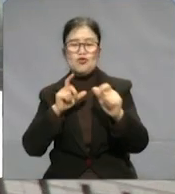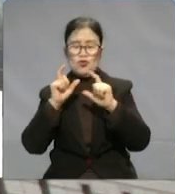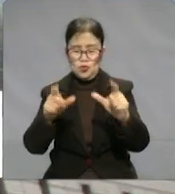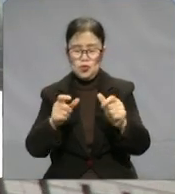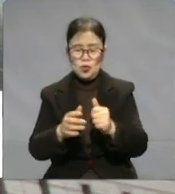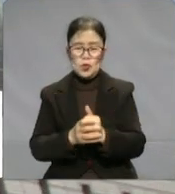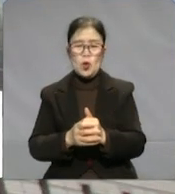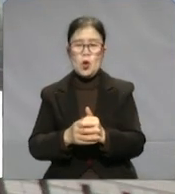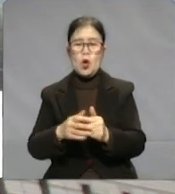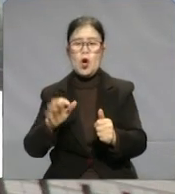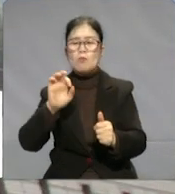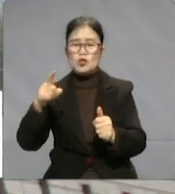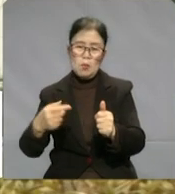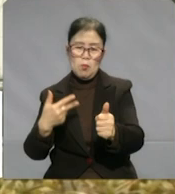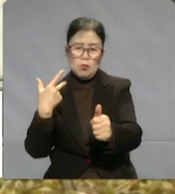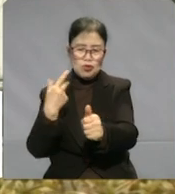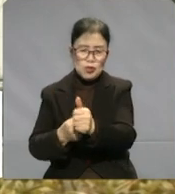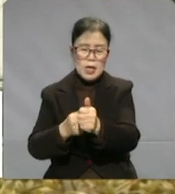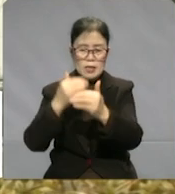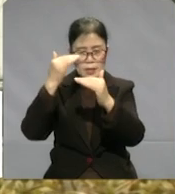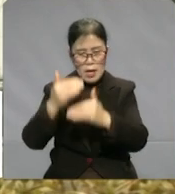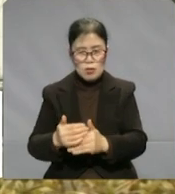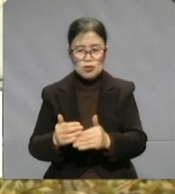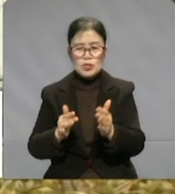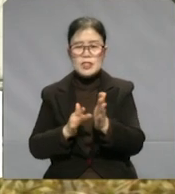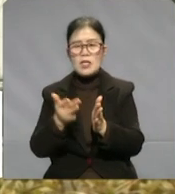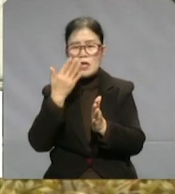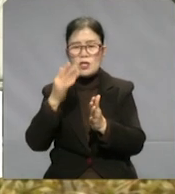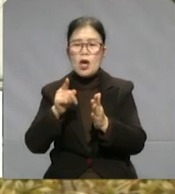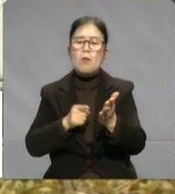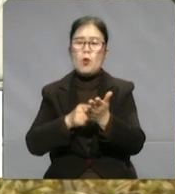처방하거나 프로포폴 투약 내역을 식약처에